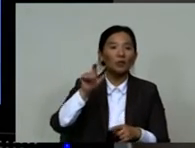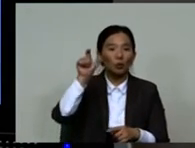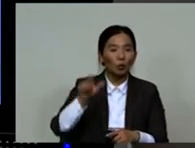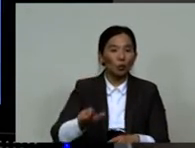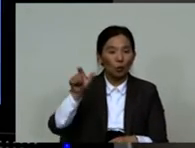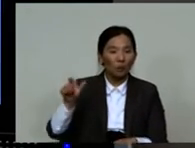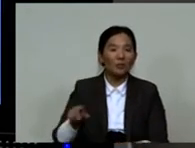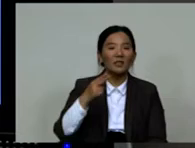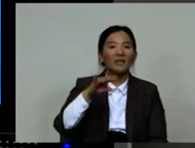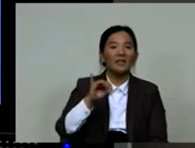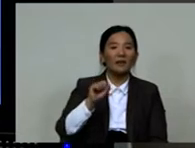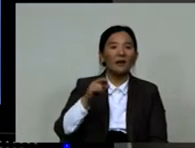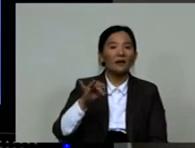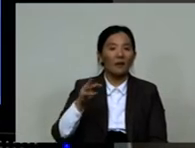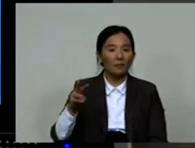диаграммы.